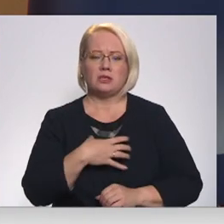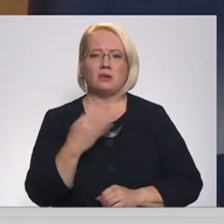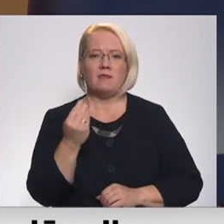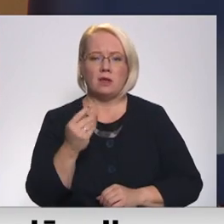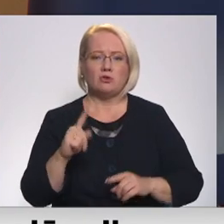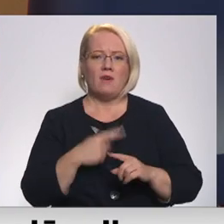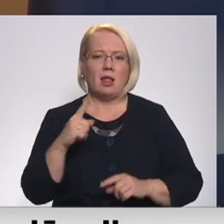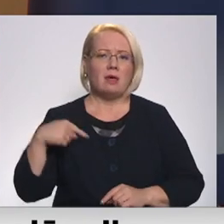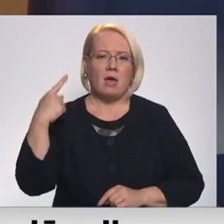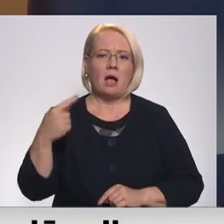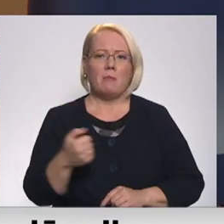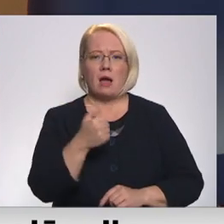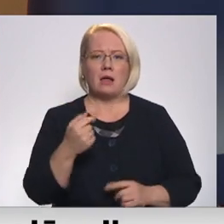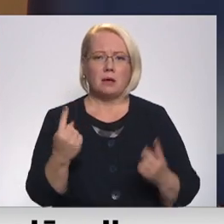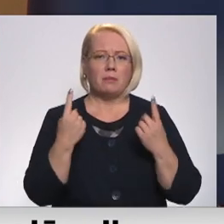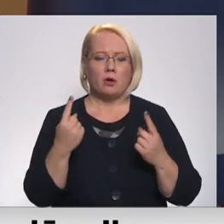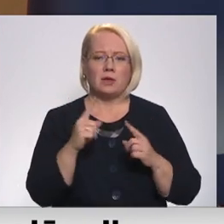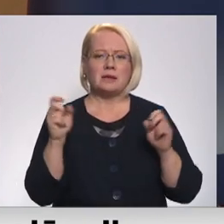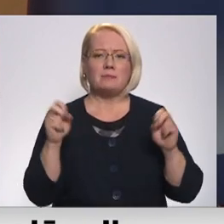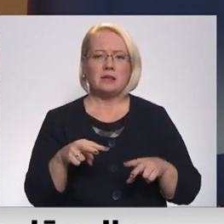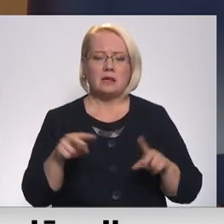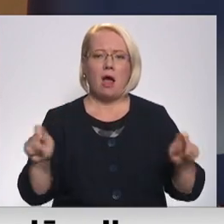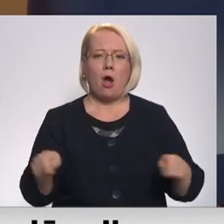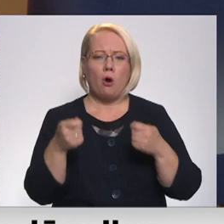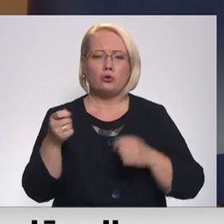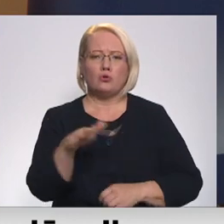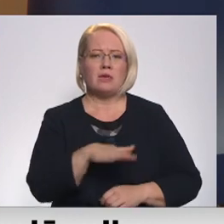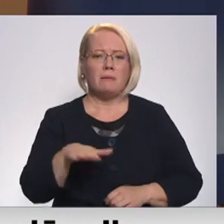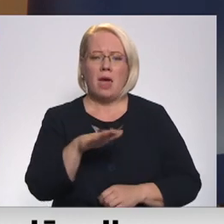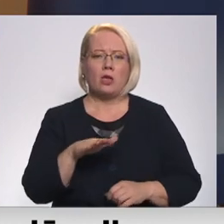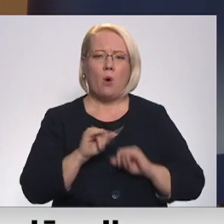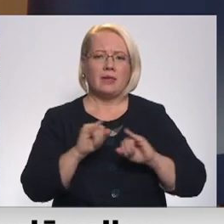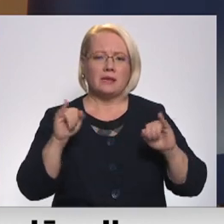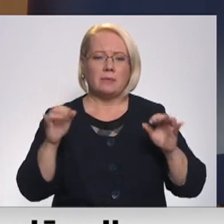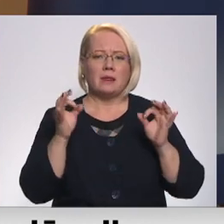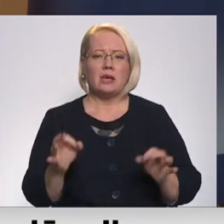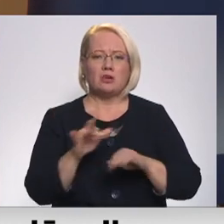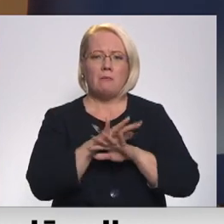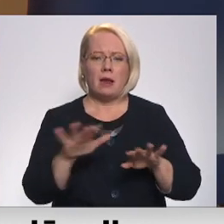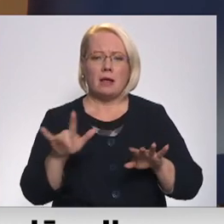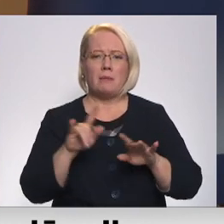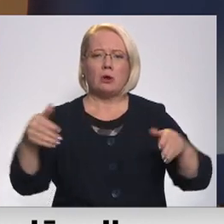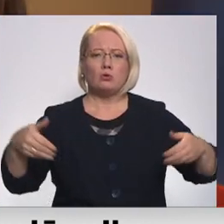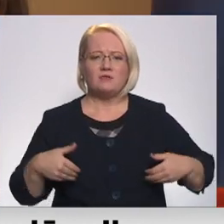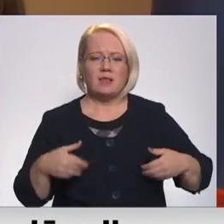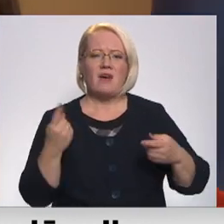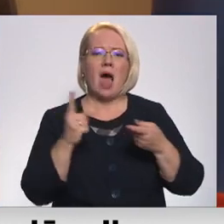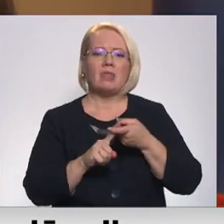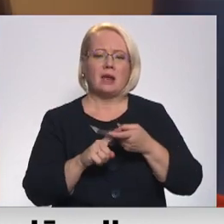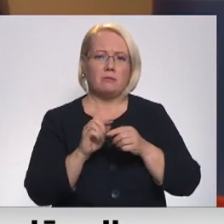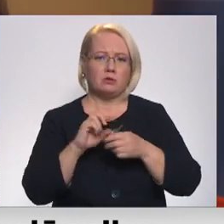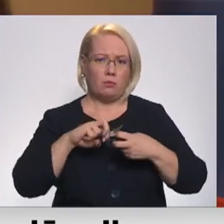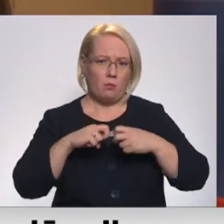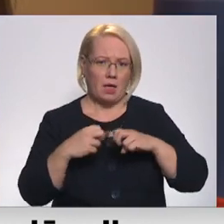vēl nākamā gada prioritāte mums ir specializēto auču ģimeņu attīstība tieši bērniem, kuriem ir uzvedības vai atkarības problēmas. Nākamā gada